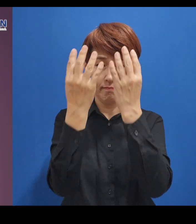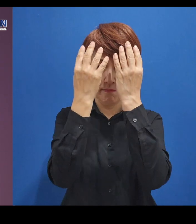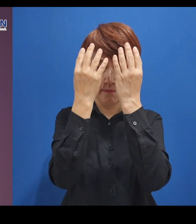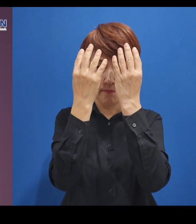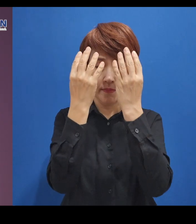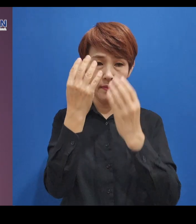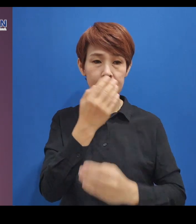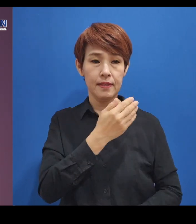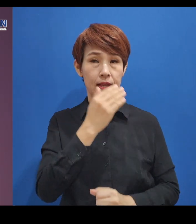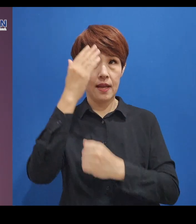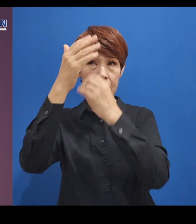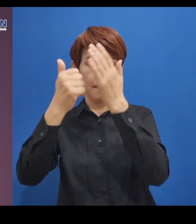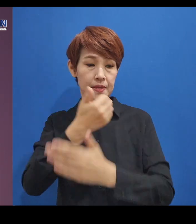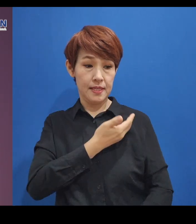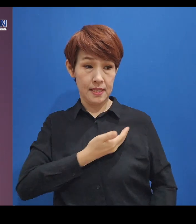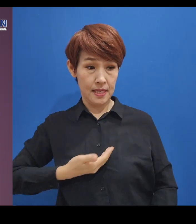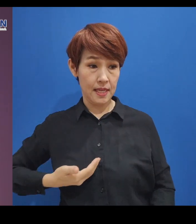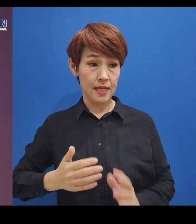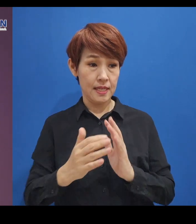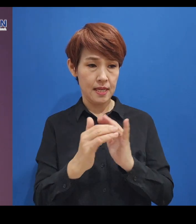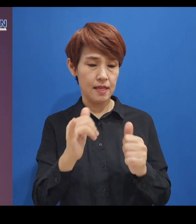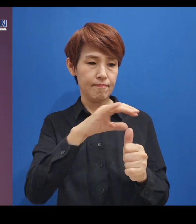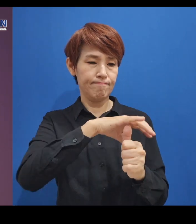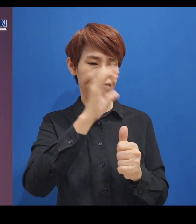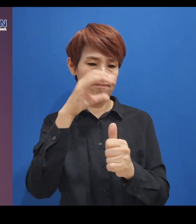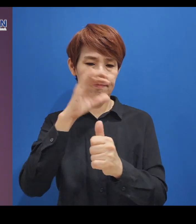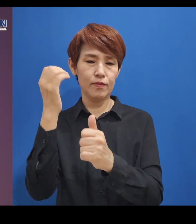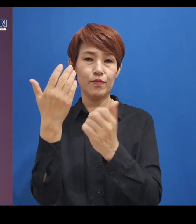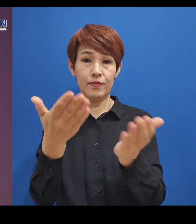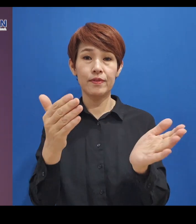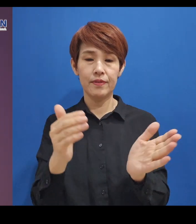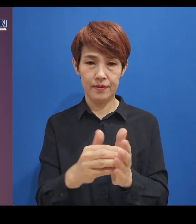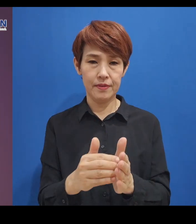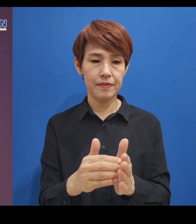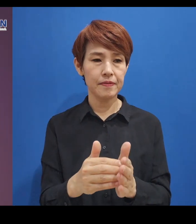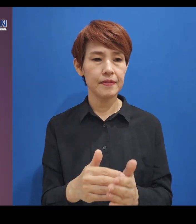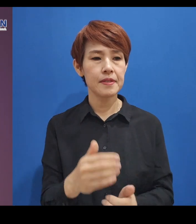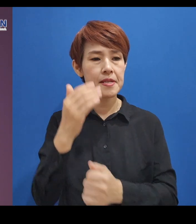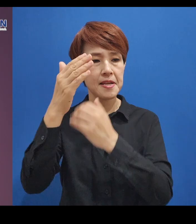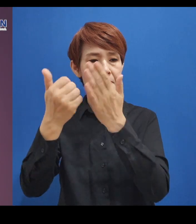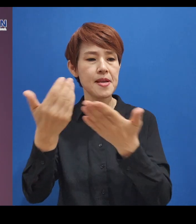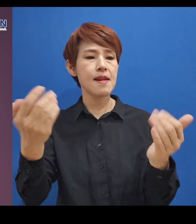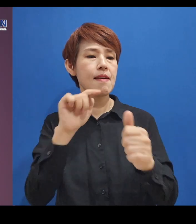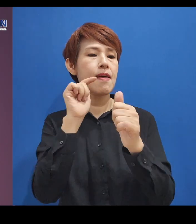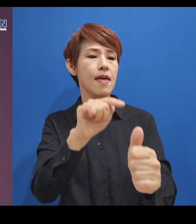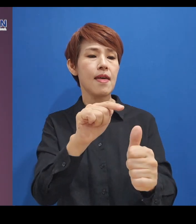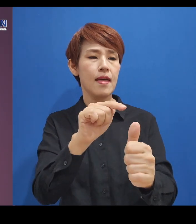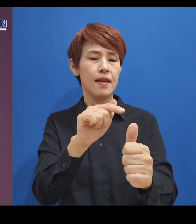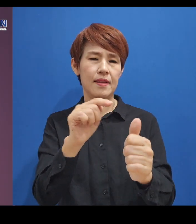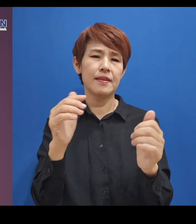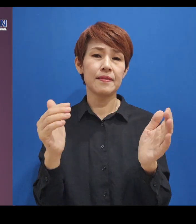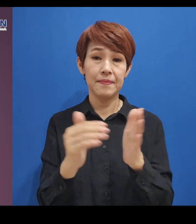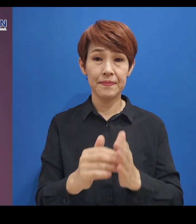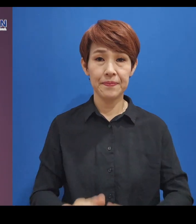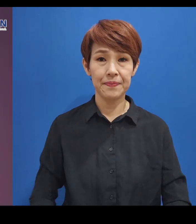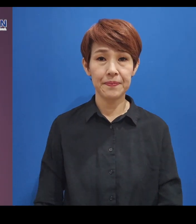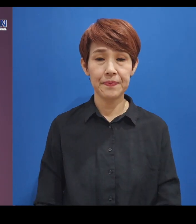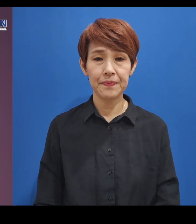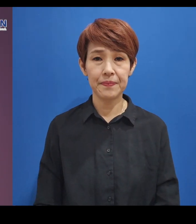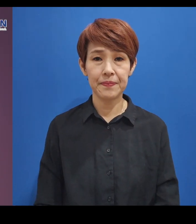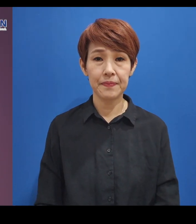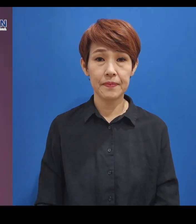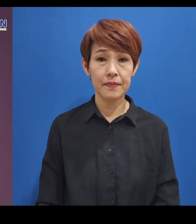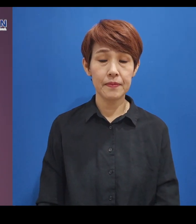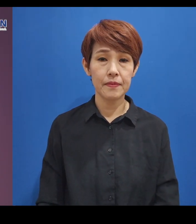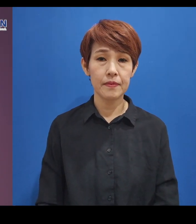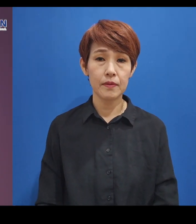다 풀어내시면서 하나님의 일을 감당하게 하신 분이신 줄 믿습니다. 이렇게 우리가 가둘